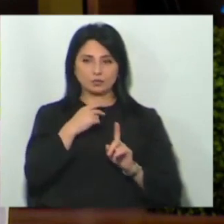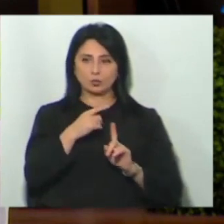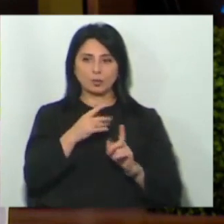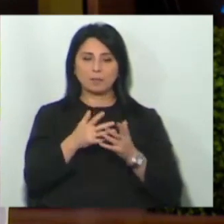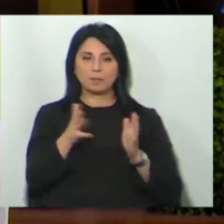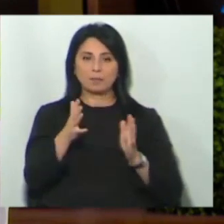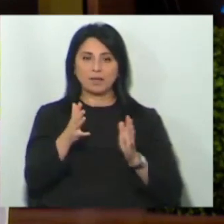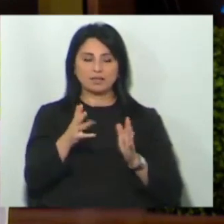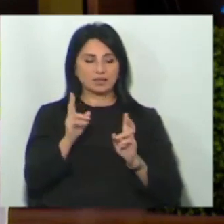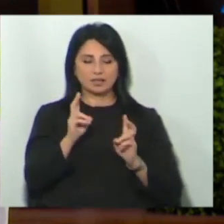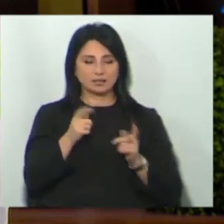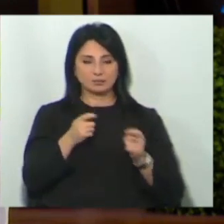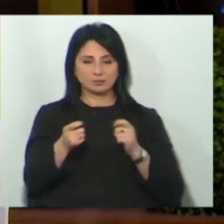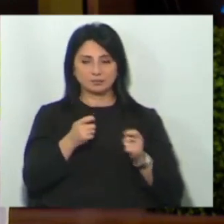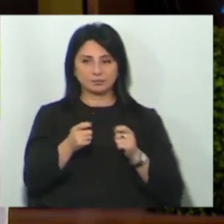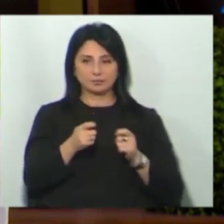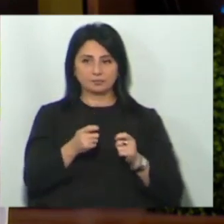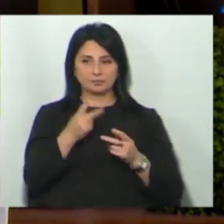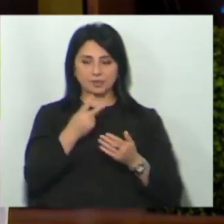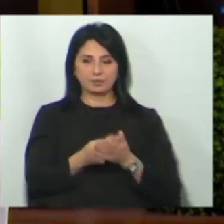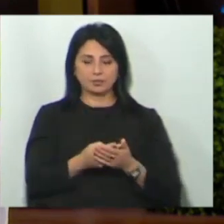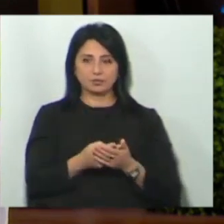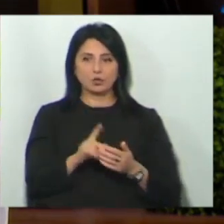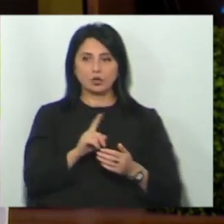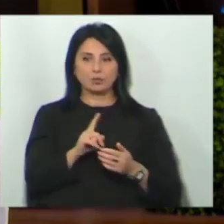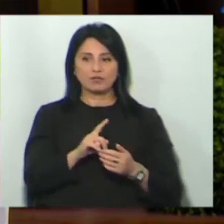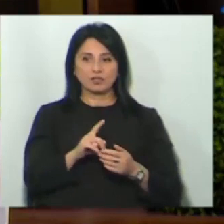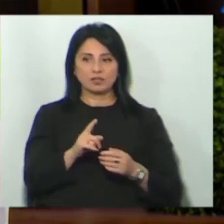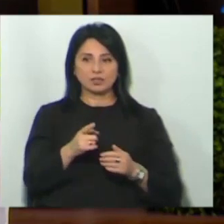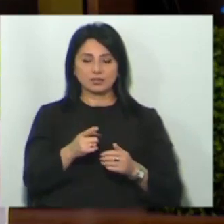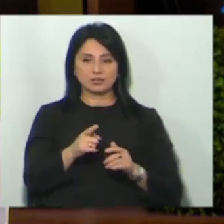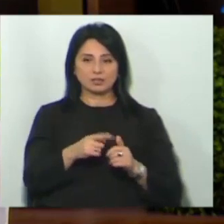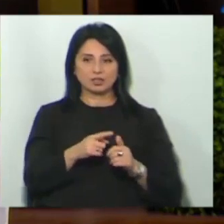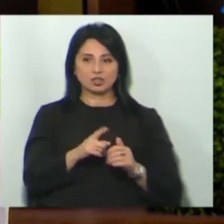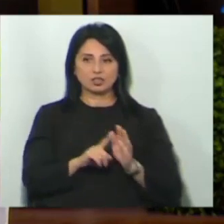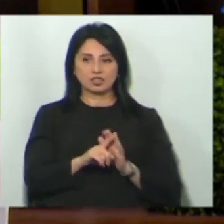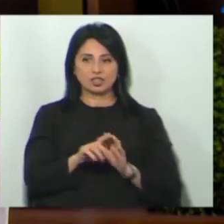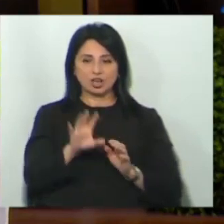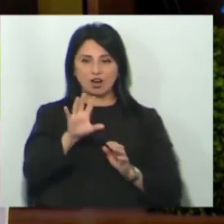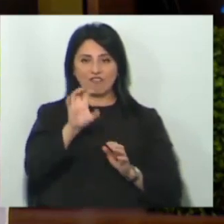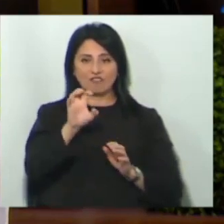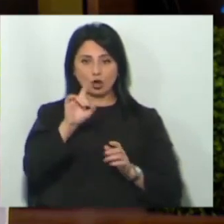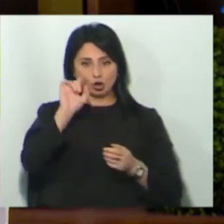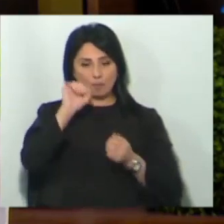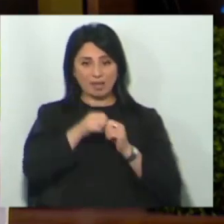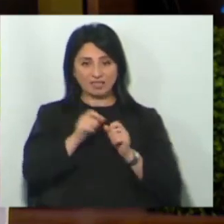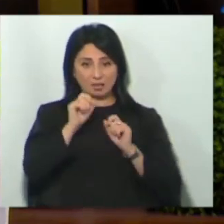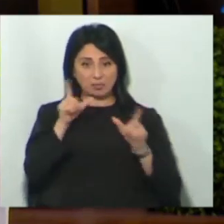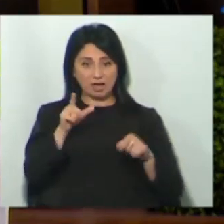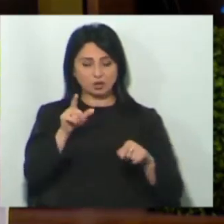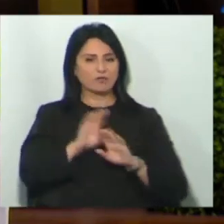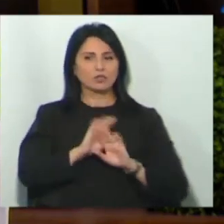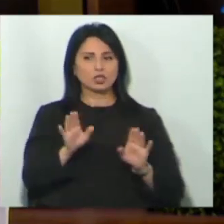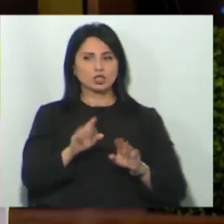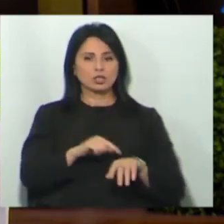რომ მეტი წინდახედულობა გამოიჩინონ, რომ არ ჩაითოს ფოტომეხსიერება და კანმა